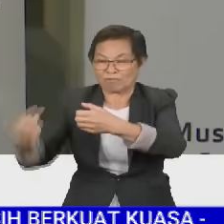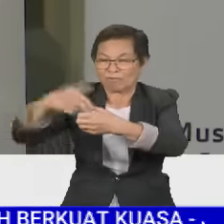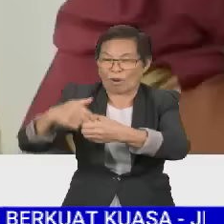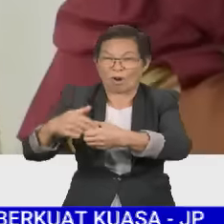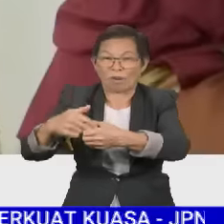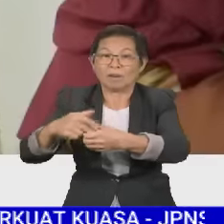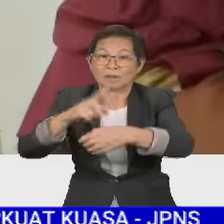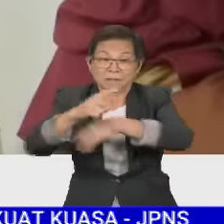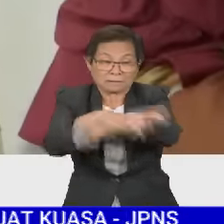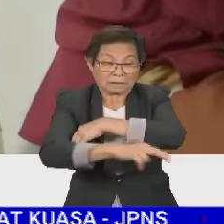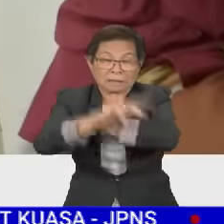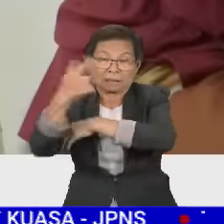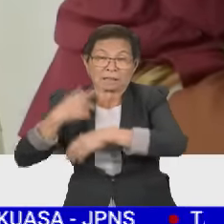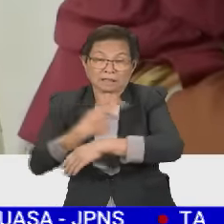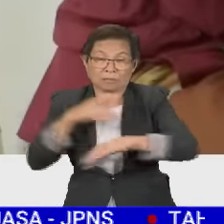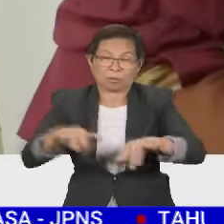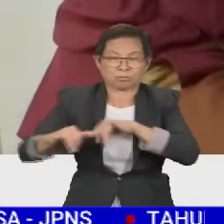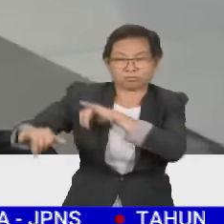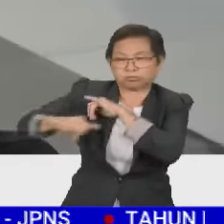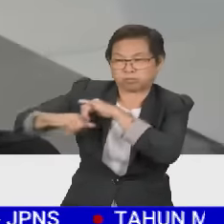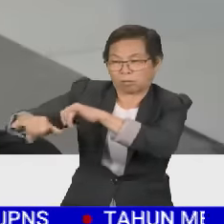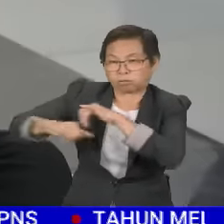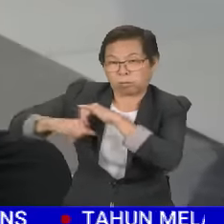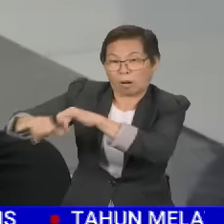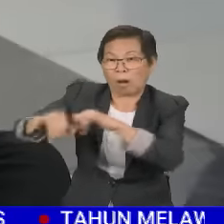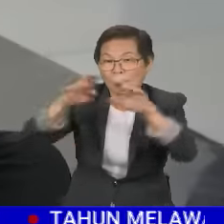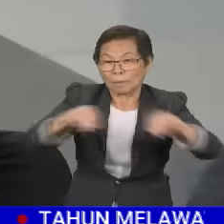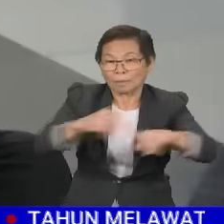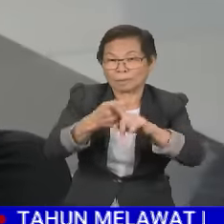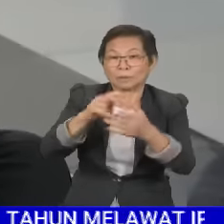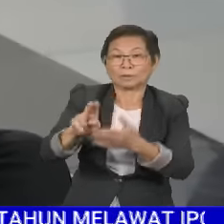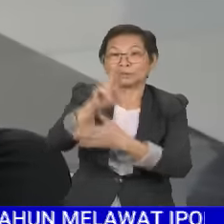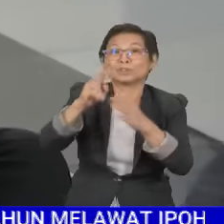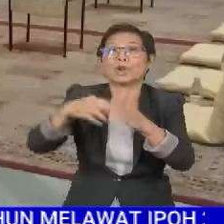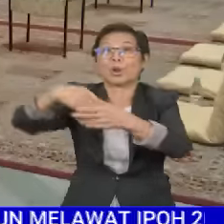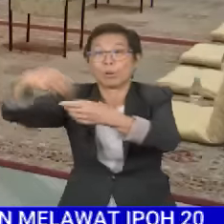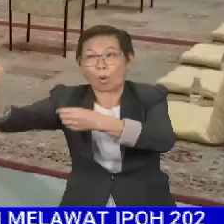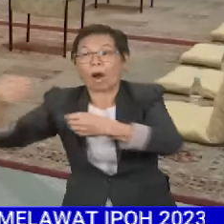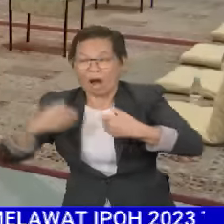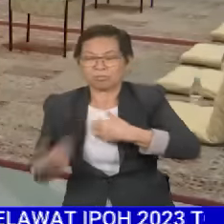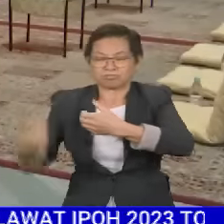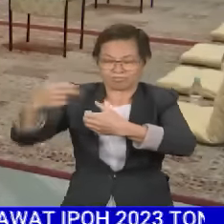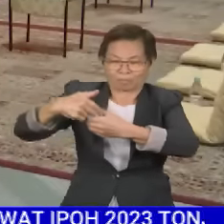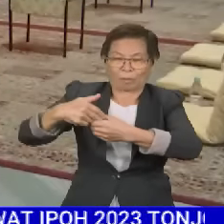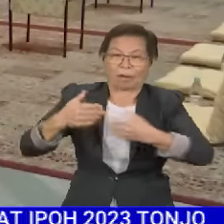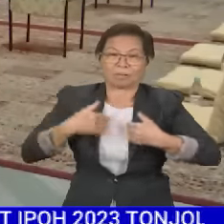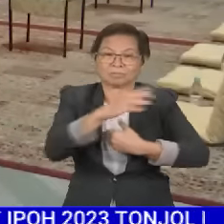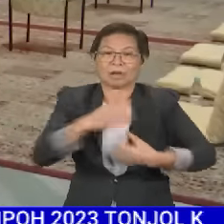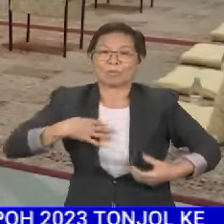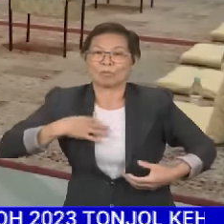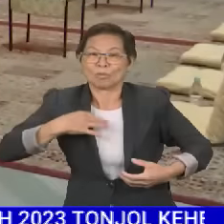di negeri-negeri lain yang kami jalankan serentak dan belajar-pelajar daripada University awam juga terlibat nah dan juga ee